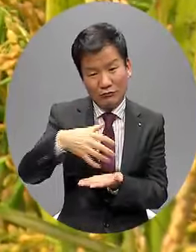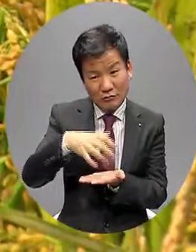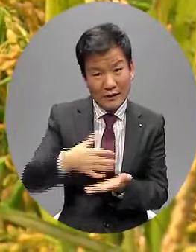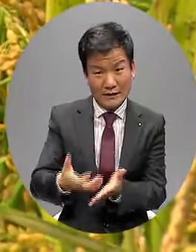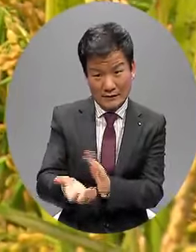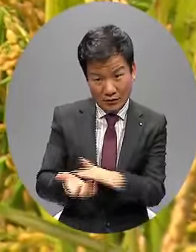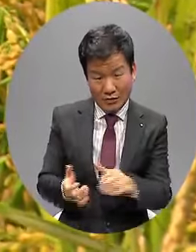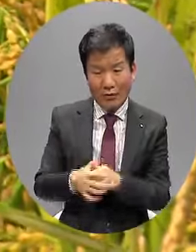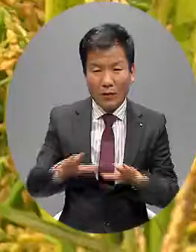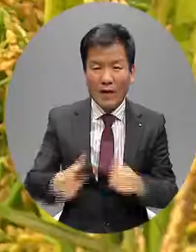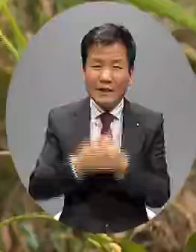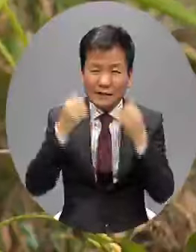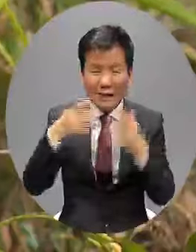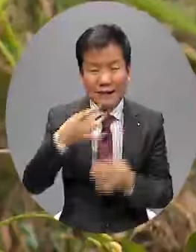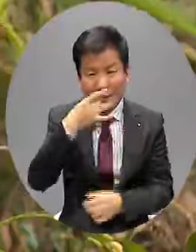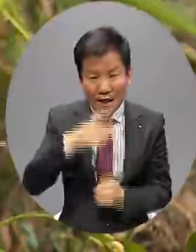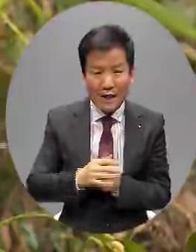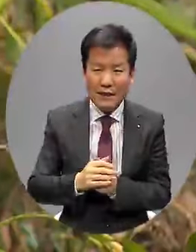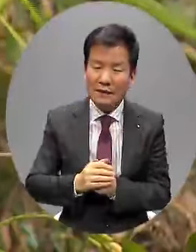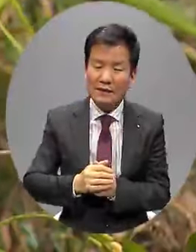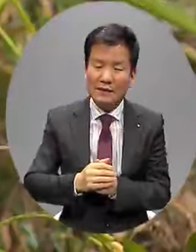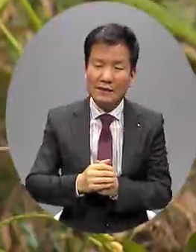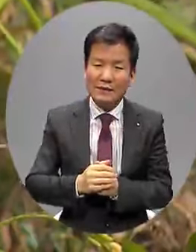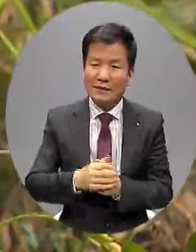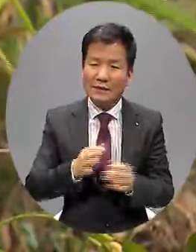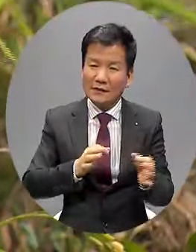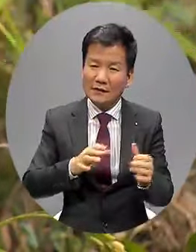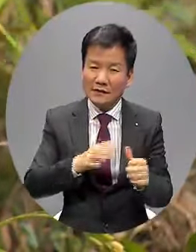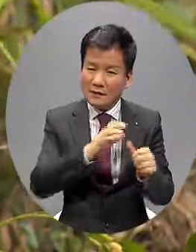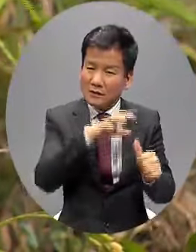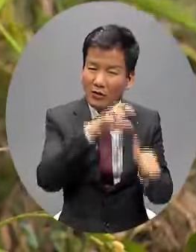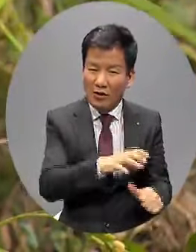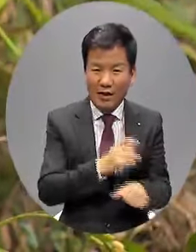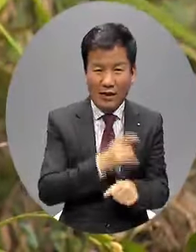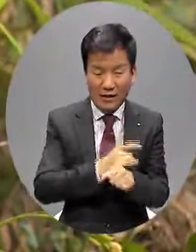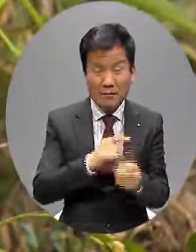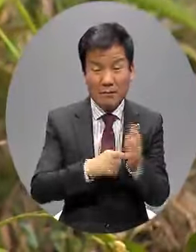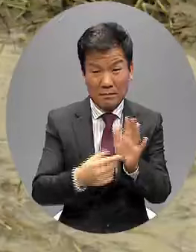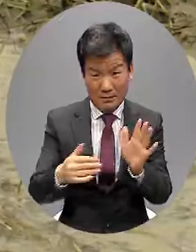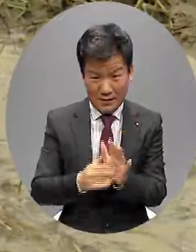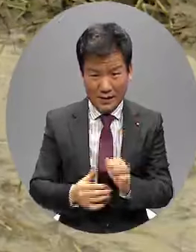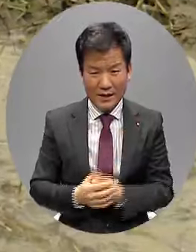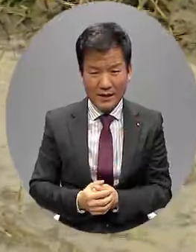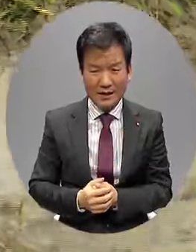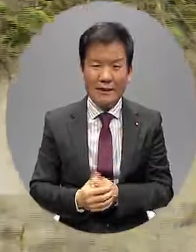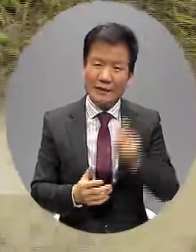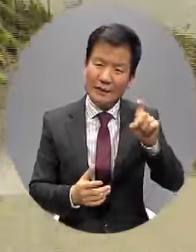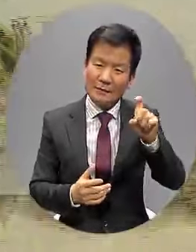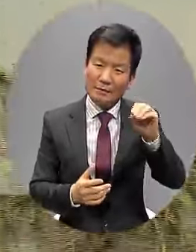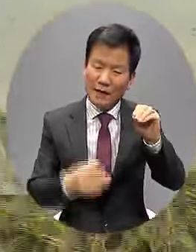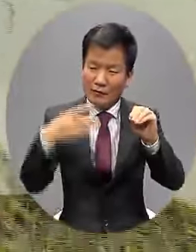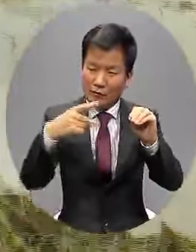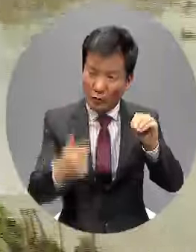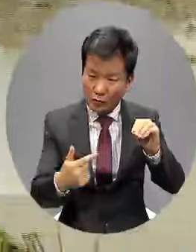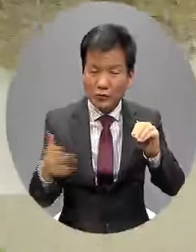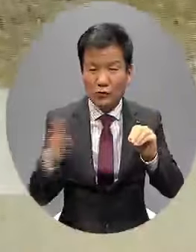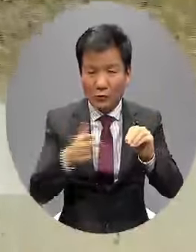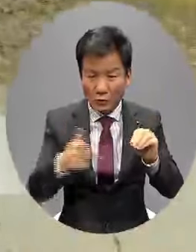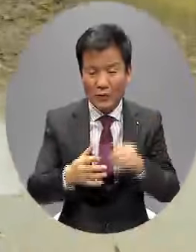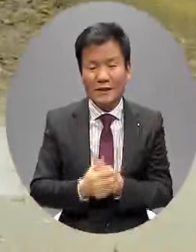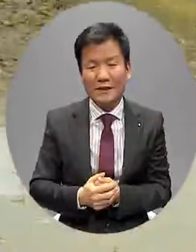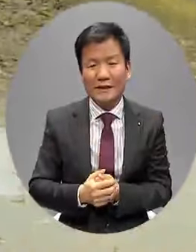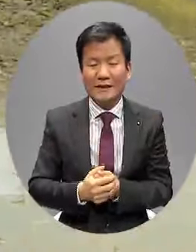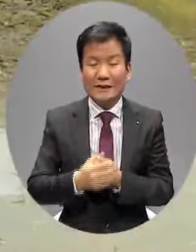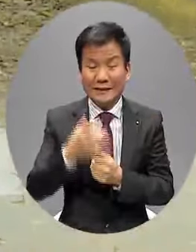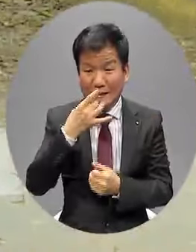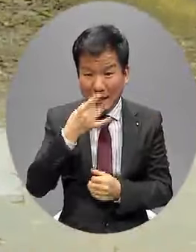앞두고 올해 햅쌀의 초과 생산량을 시장 격리하기로 결정했습니다. 10만 톤 가량인 2만 헥타르의 밥쌀